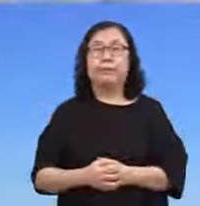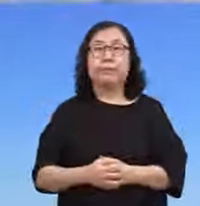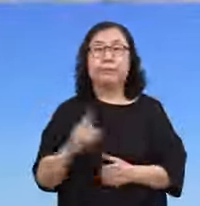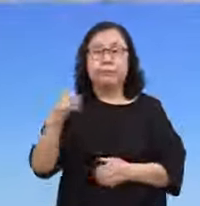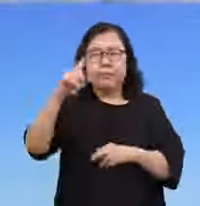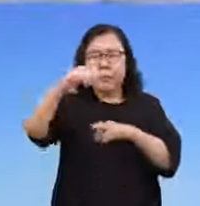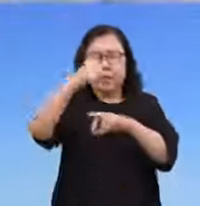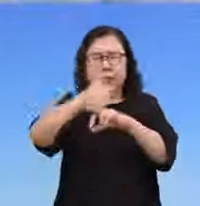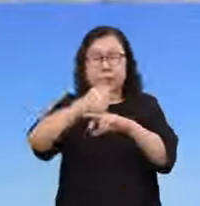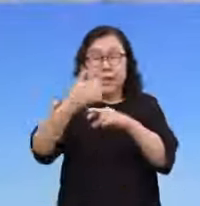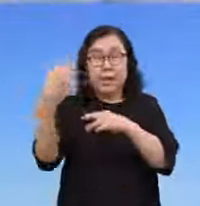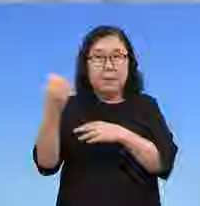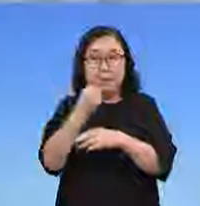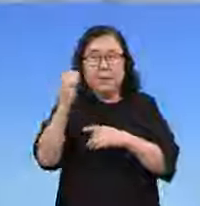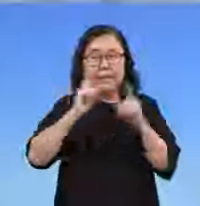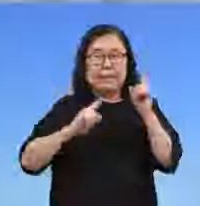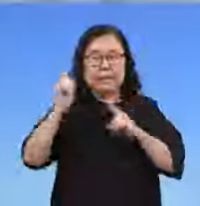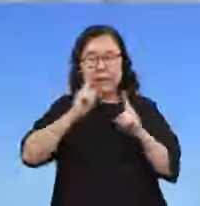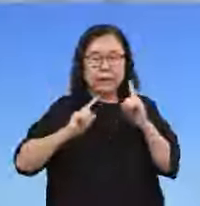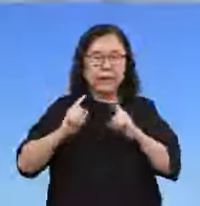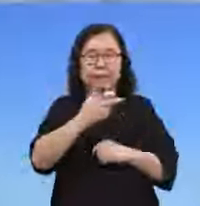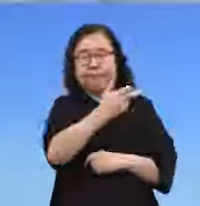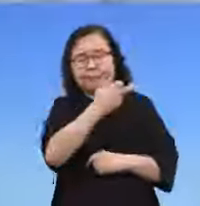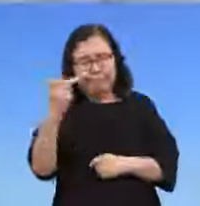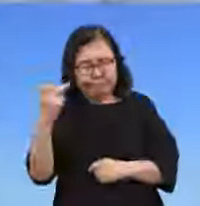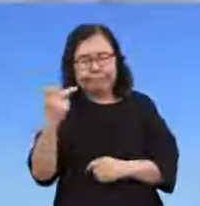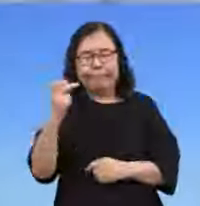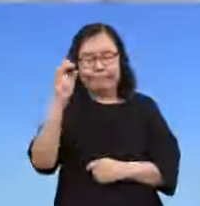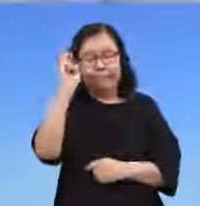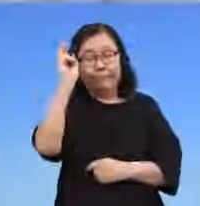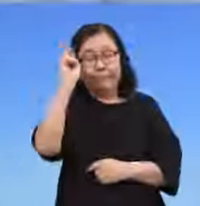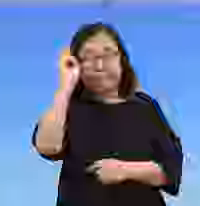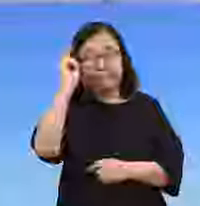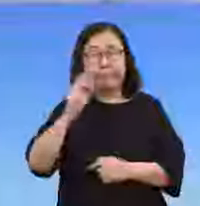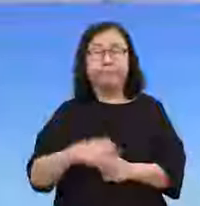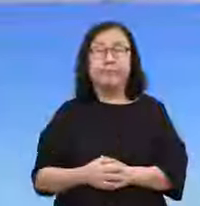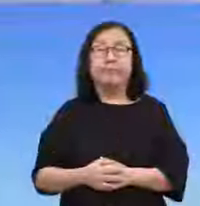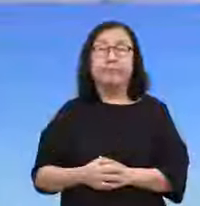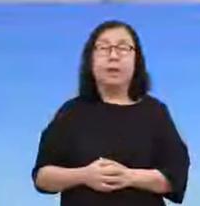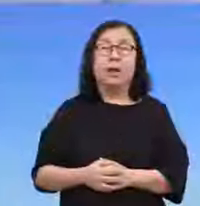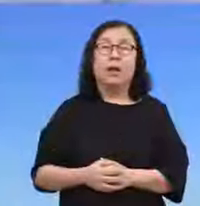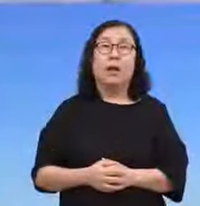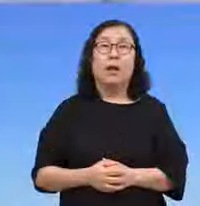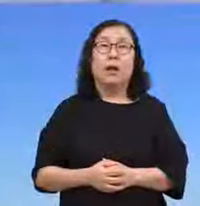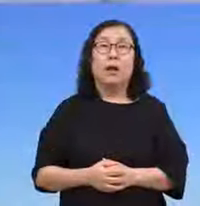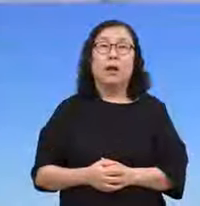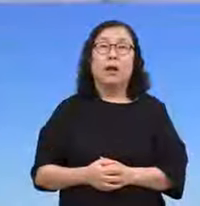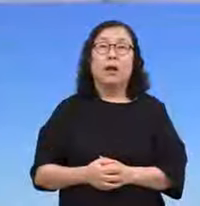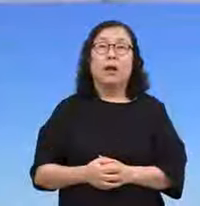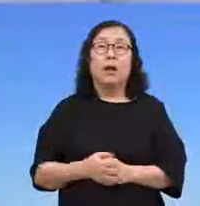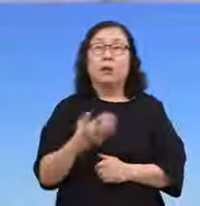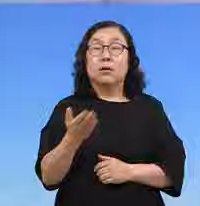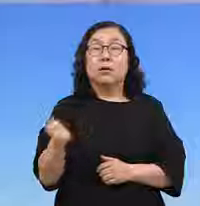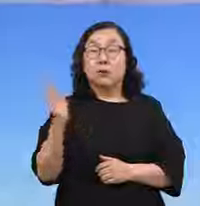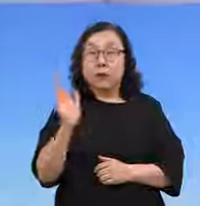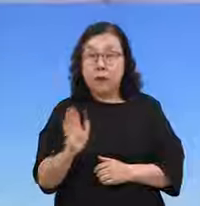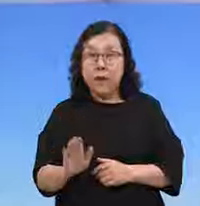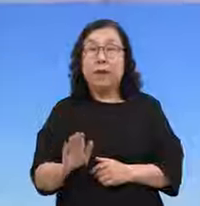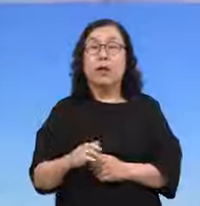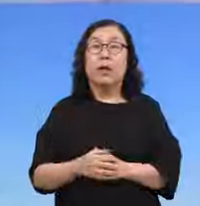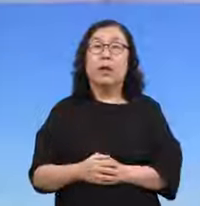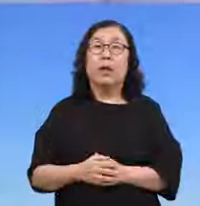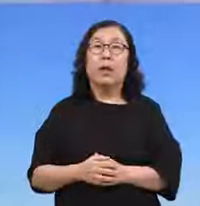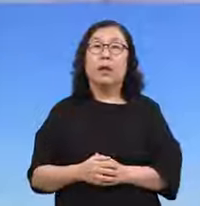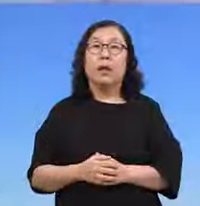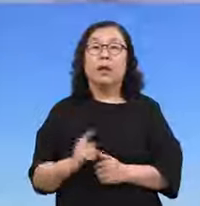이 다윗이 받았을 그 상처는 뭐 얼마든지 상상할 수 있지 않습니까? 그런데 여러분,